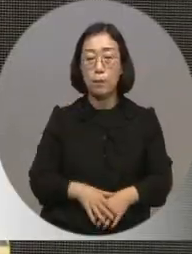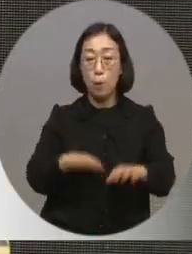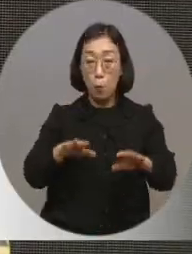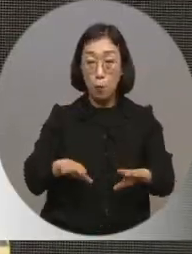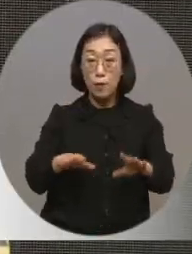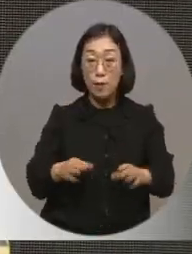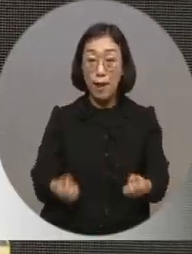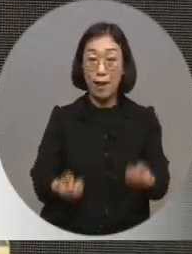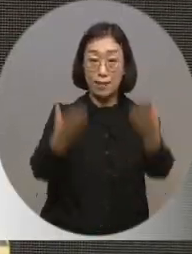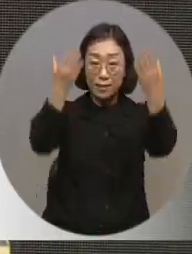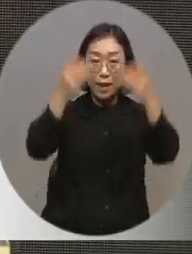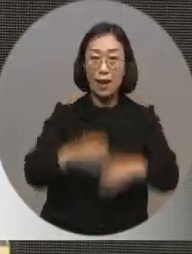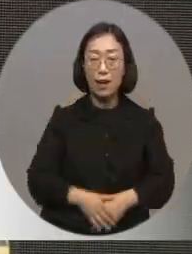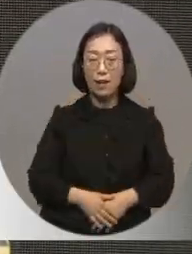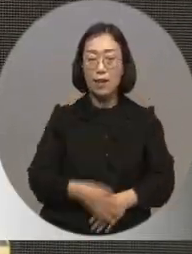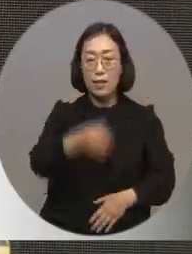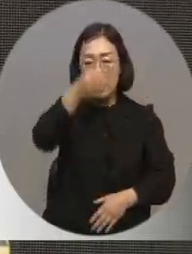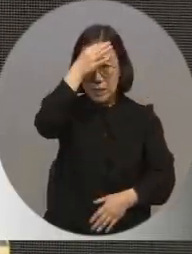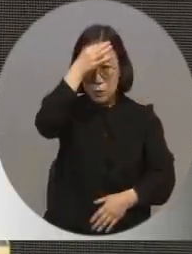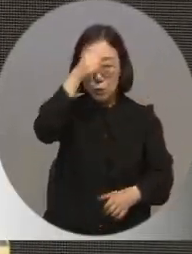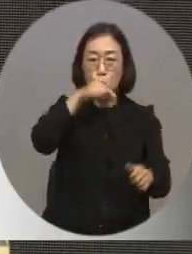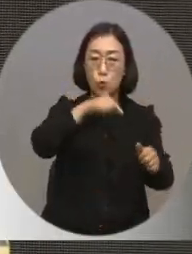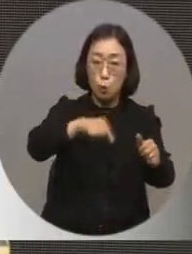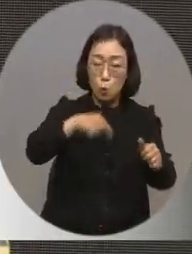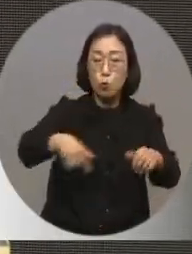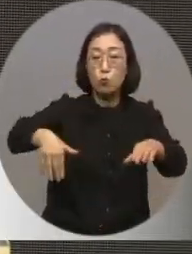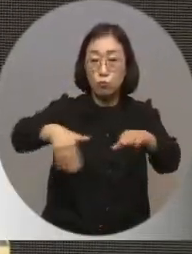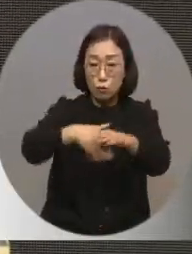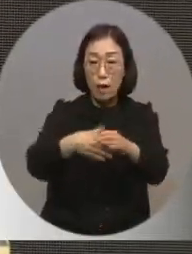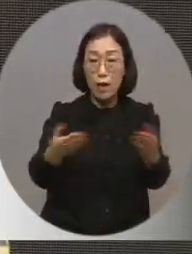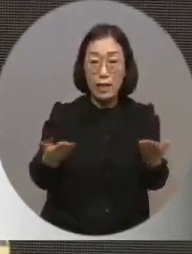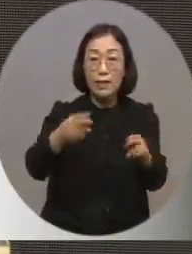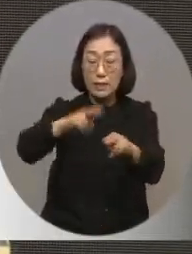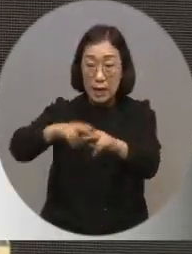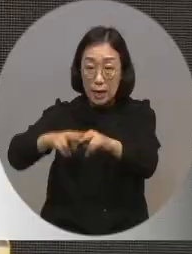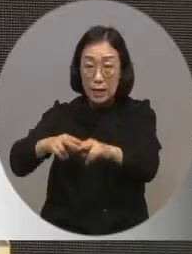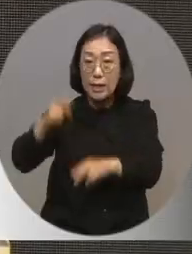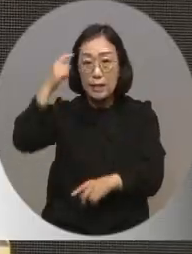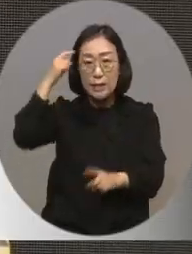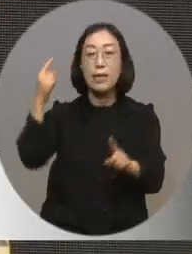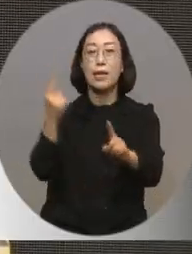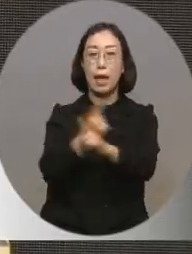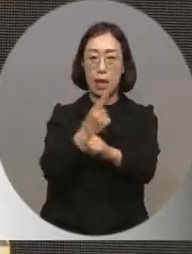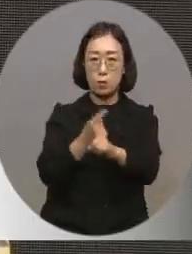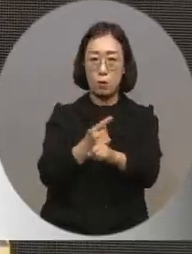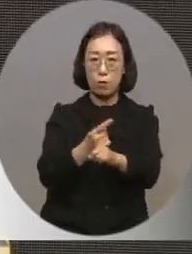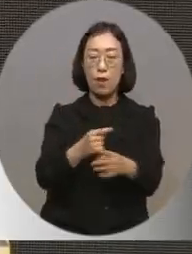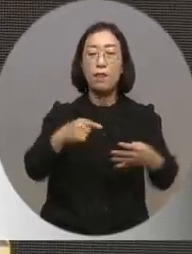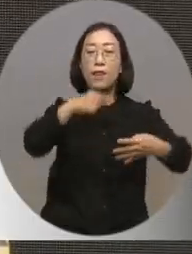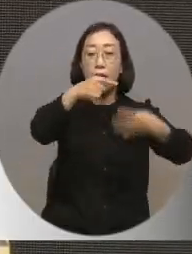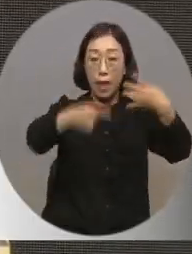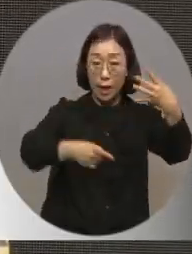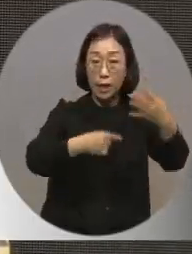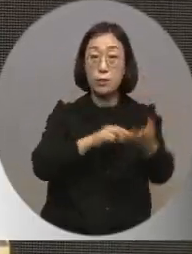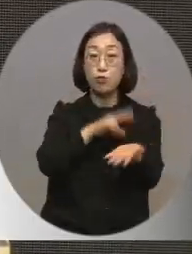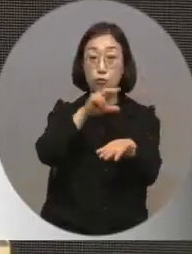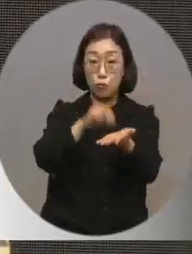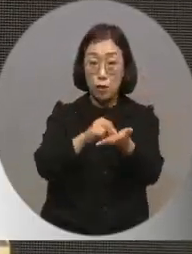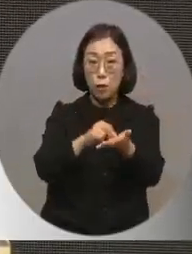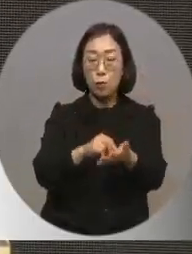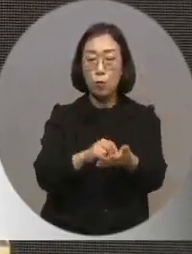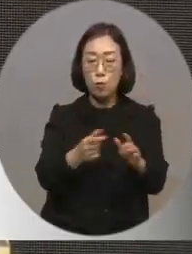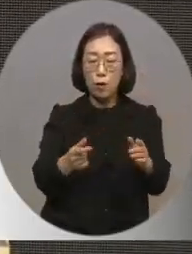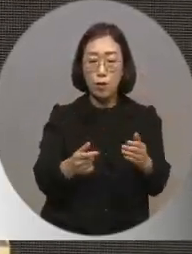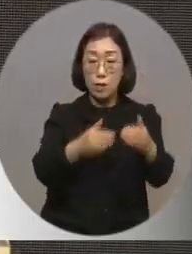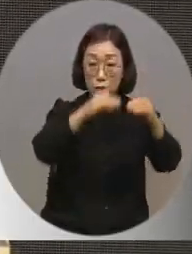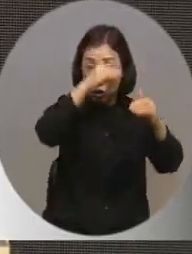행사에는 기술, 교육 문화, 일자리, 인식 개선 이렇게 네 가지 테마로 다양한